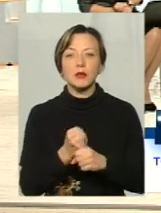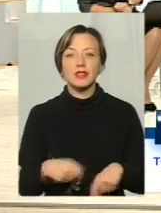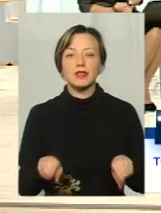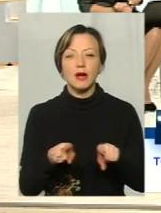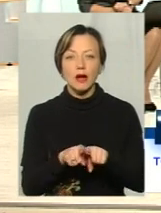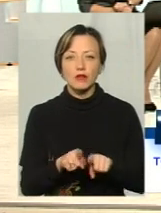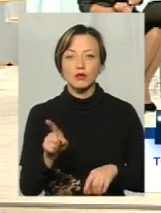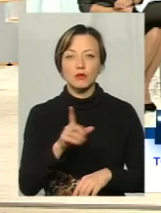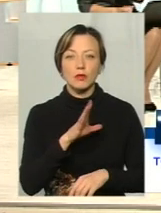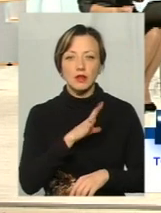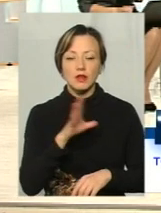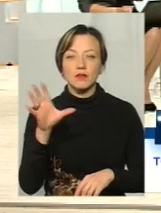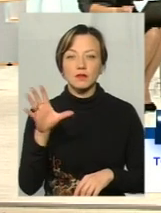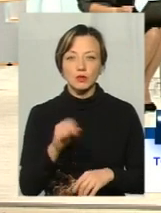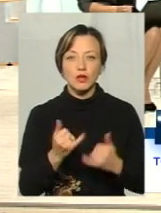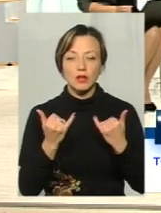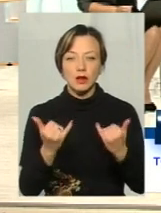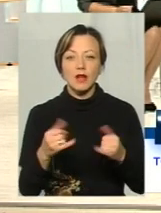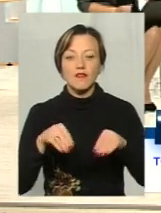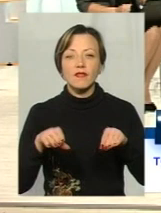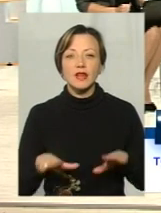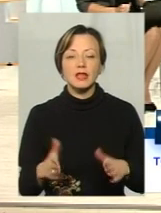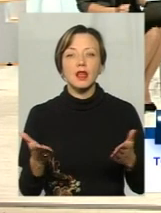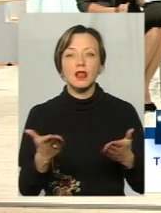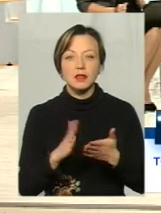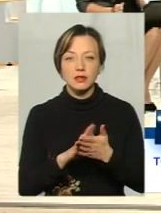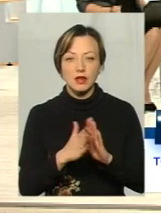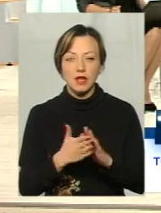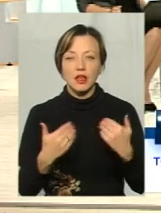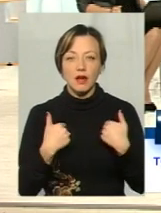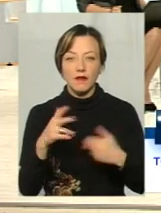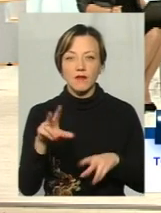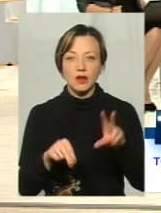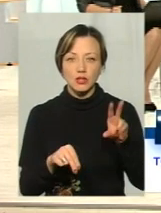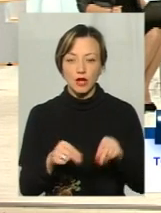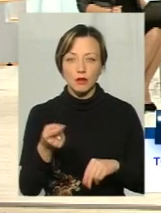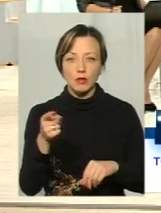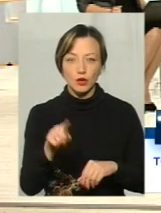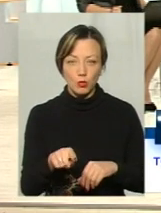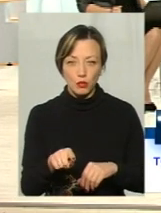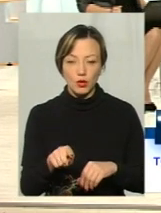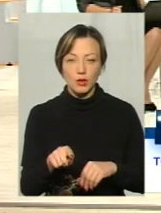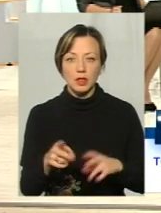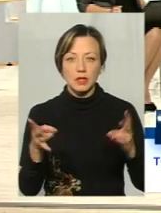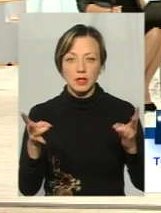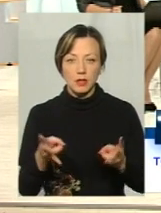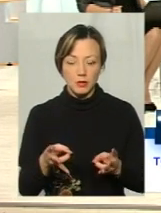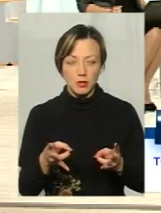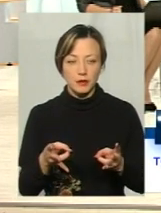щоб було все для того, щоб... Який вихід з цього? Вихід, я вважаю, при тому всьому, треба